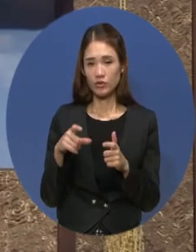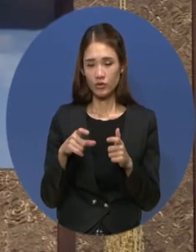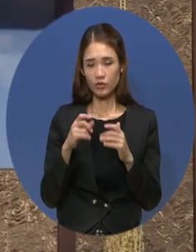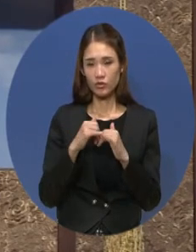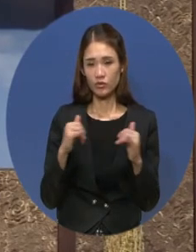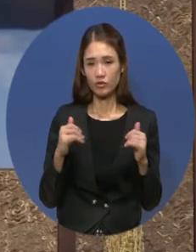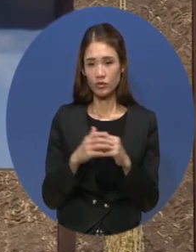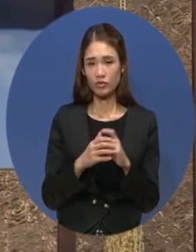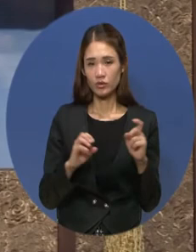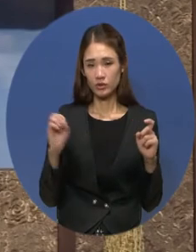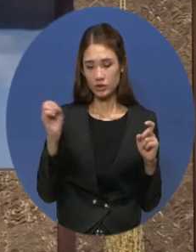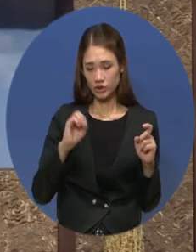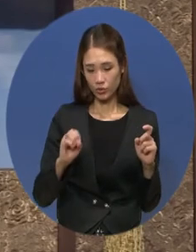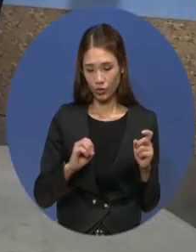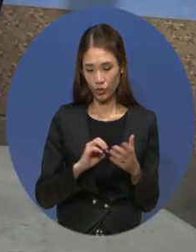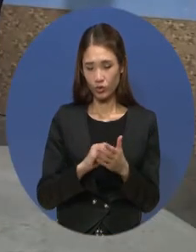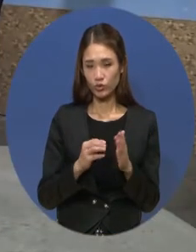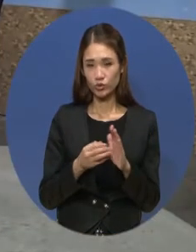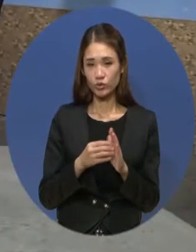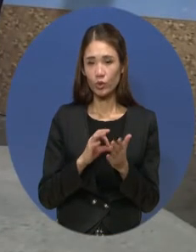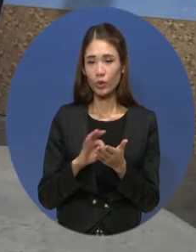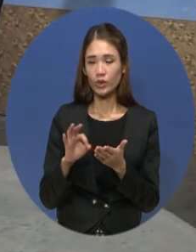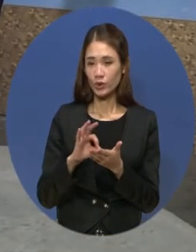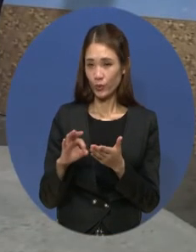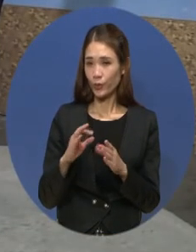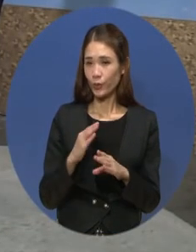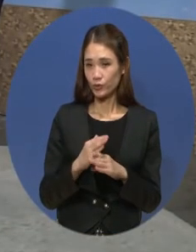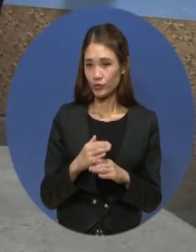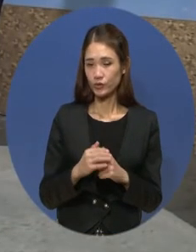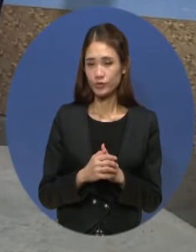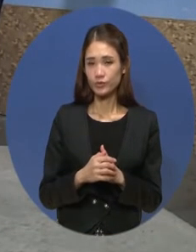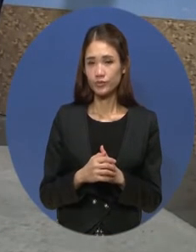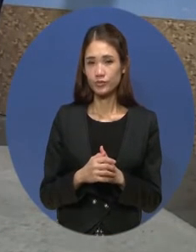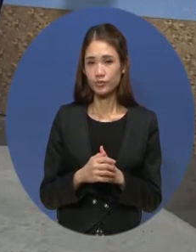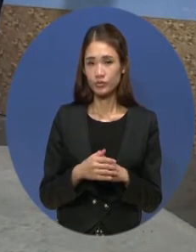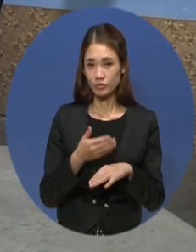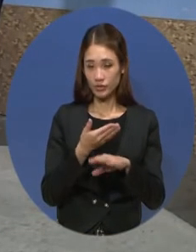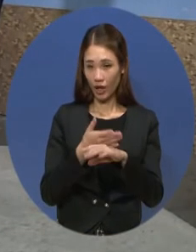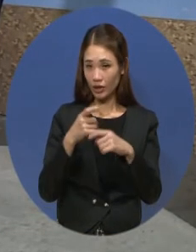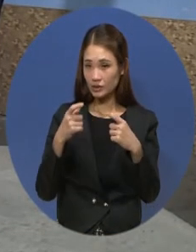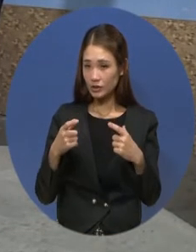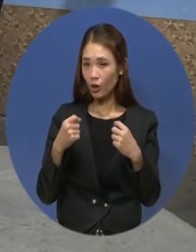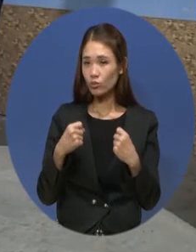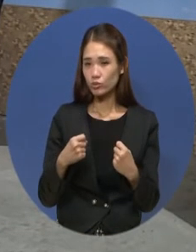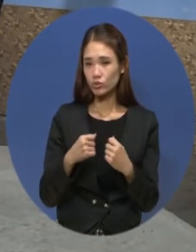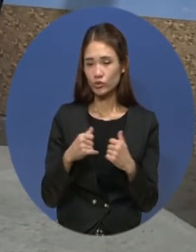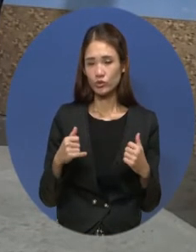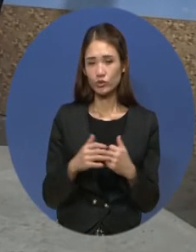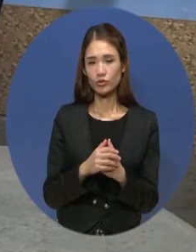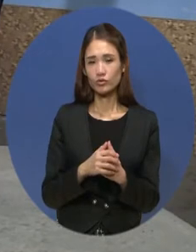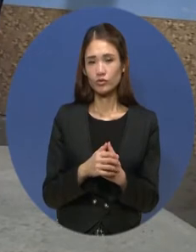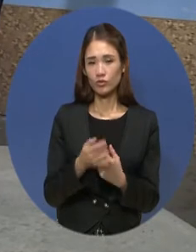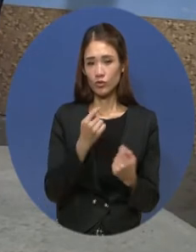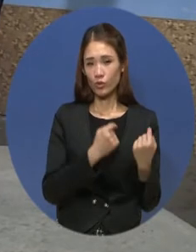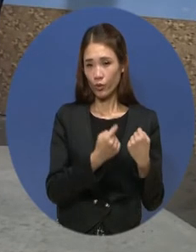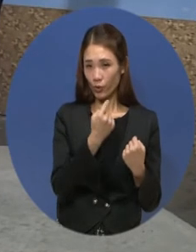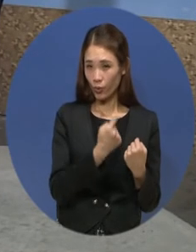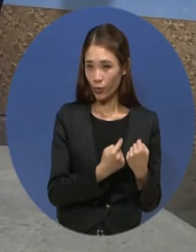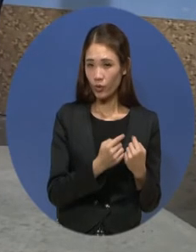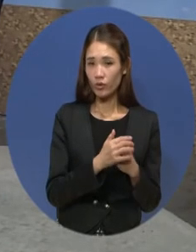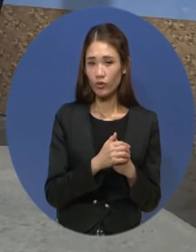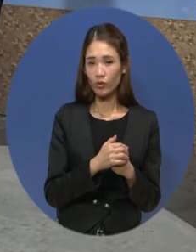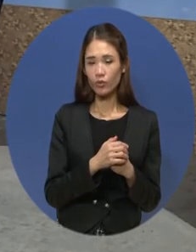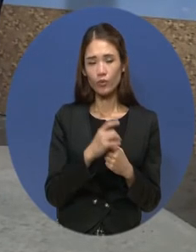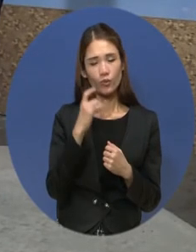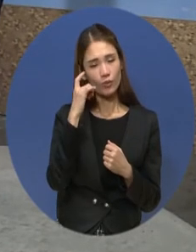계시는 분들도 10% 정도 지금 이용을 하고 계시구요 어 타지역에 계신 분들이 뭐 뭐 이제 그럴 수밖에 없었던 게